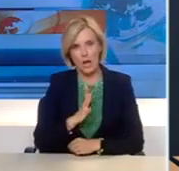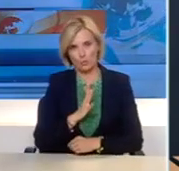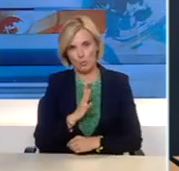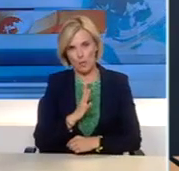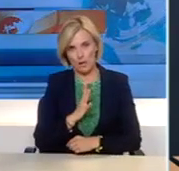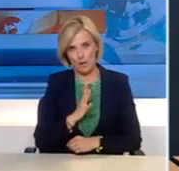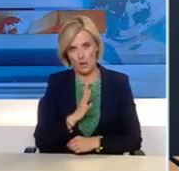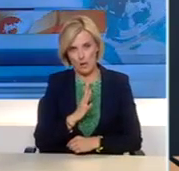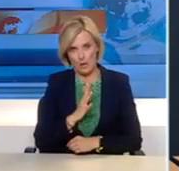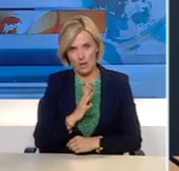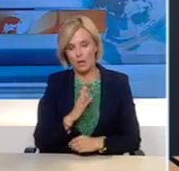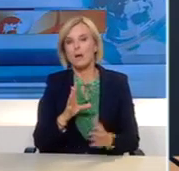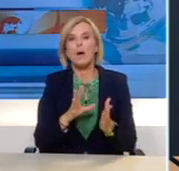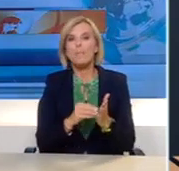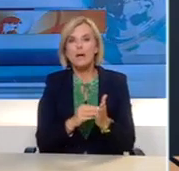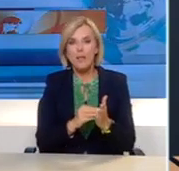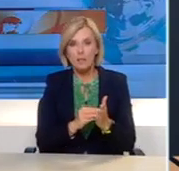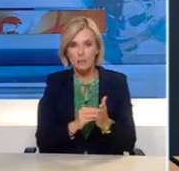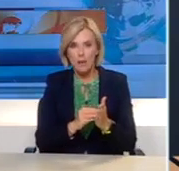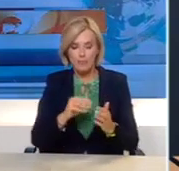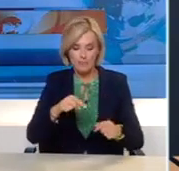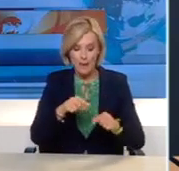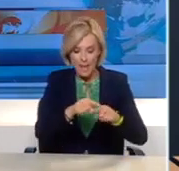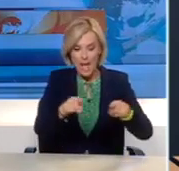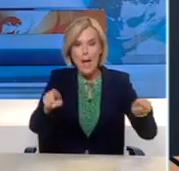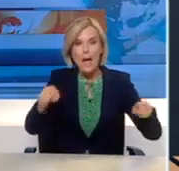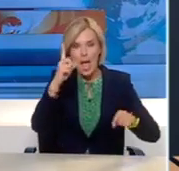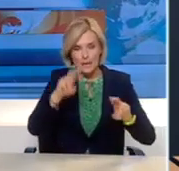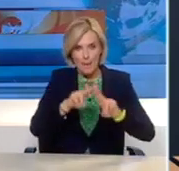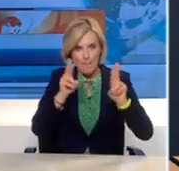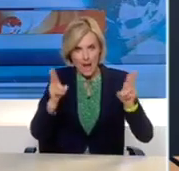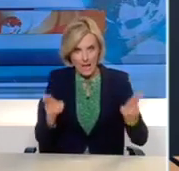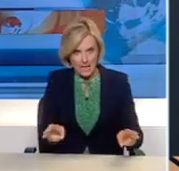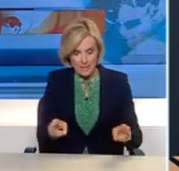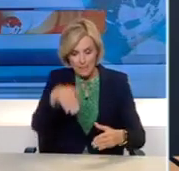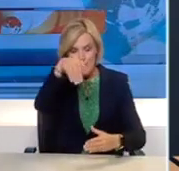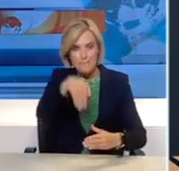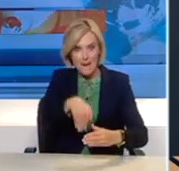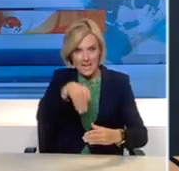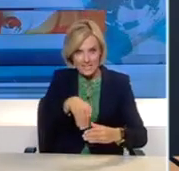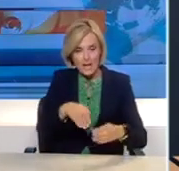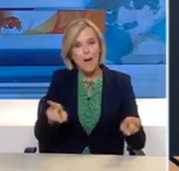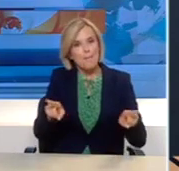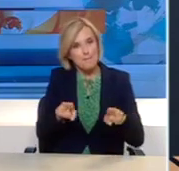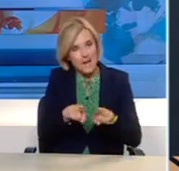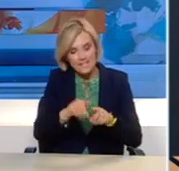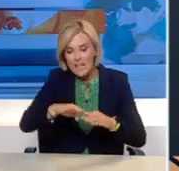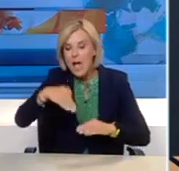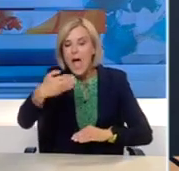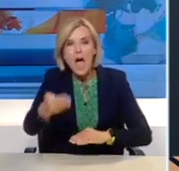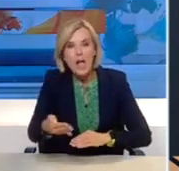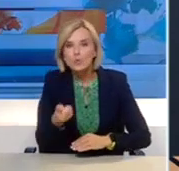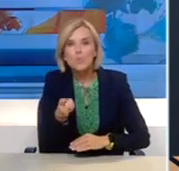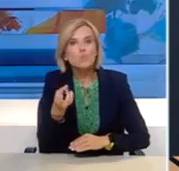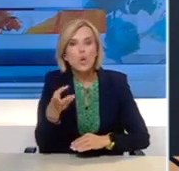προκύπτει από το άθροισμα του εμβαδού της υπαίθριας επιφάνειας και της εσωτερικής ημιπαίθριας επιφάνειας